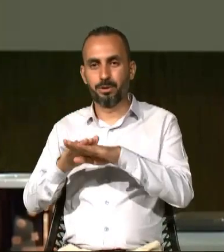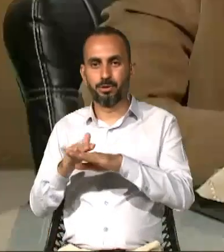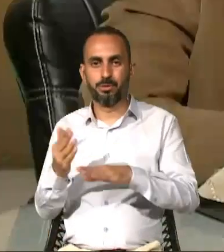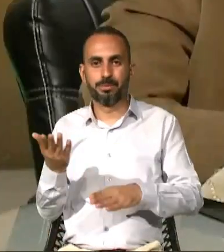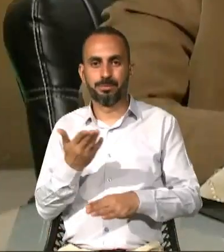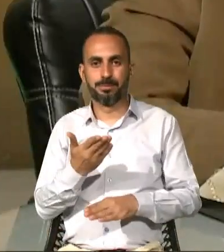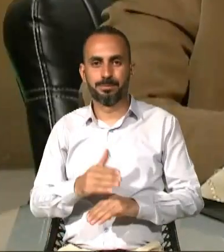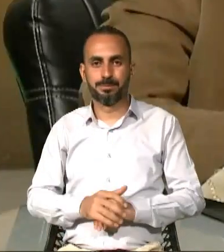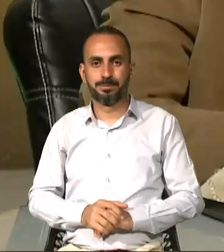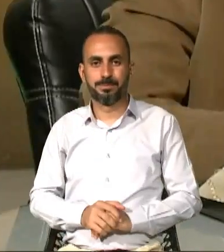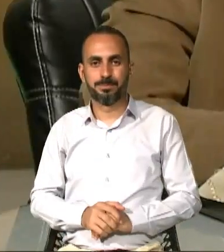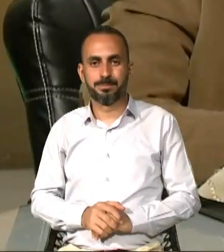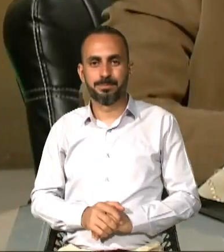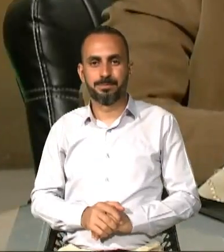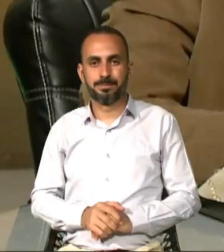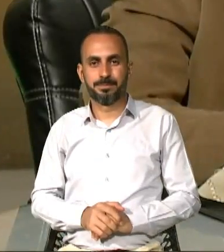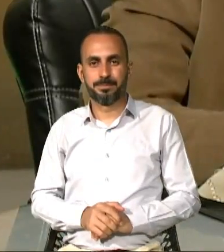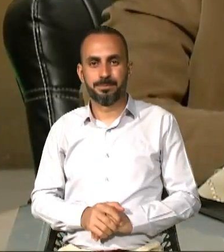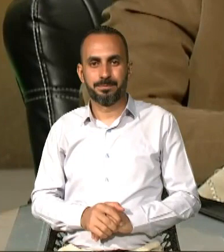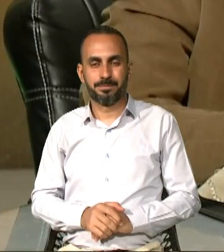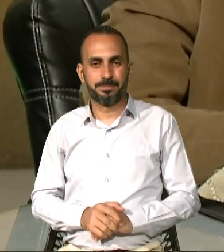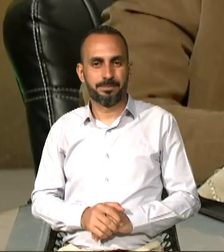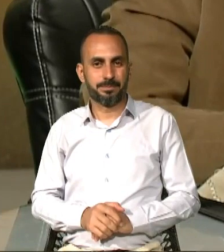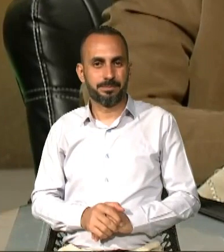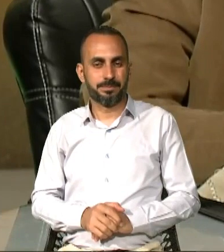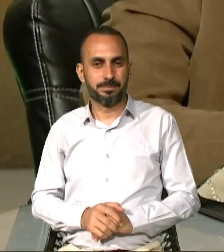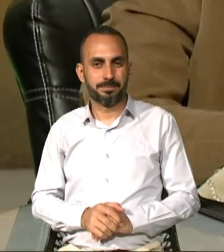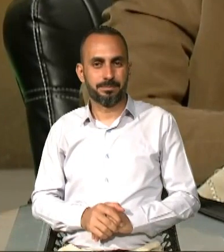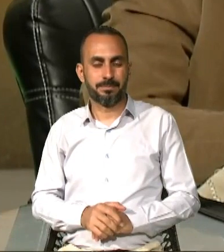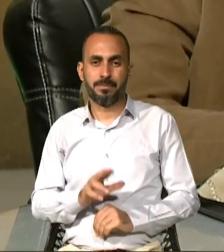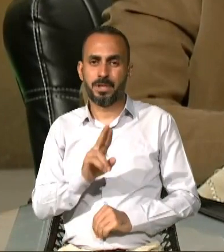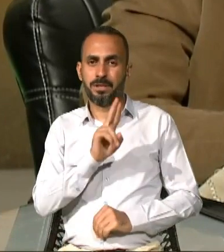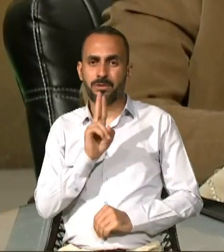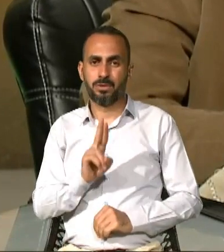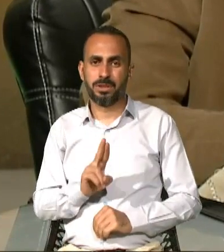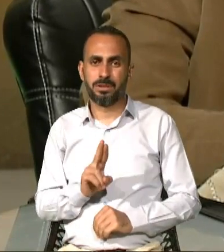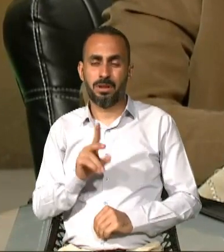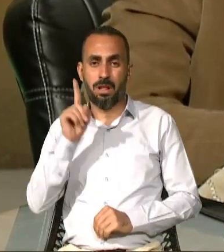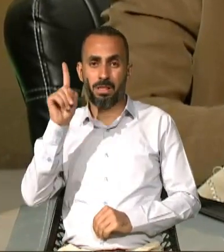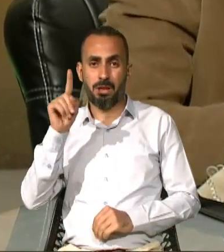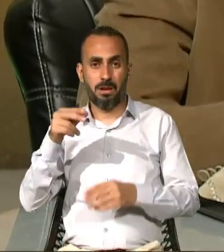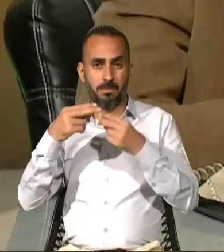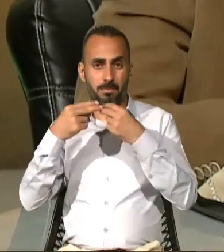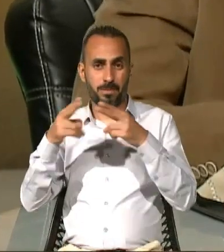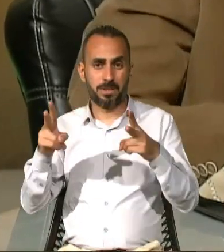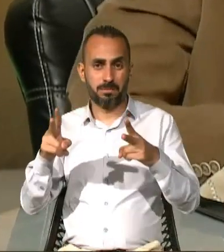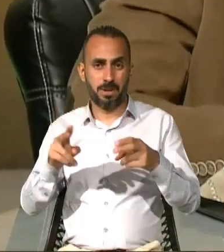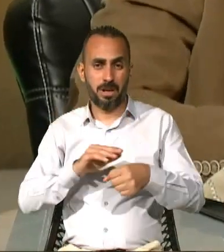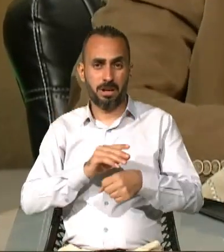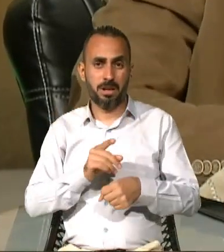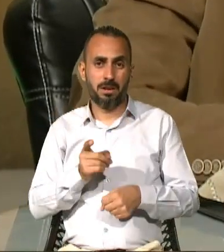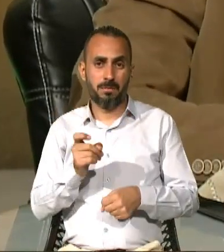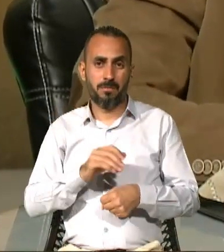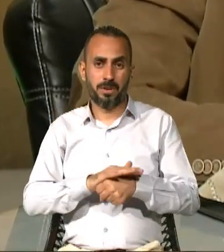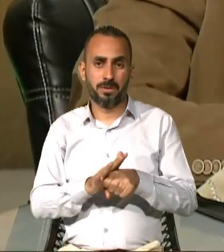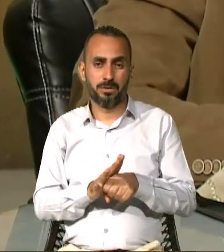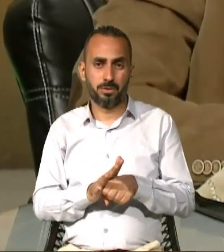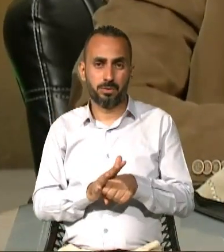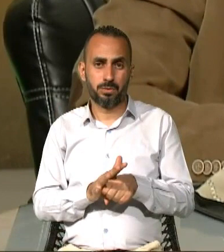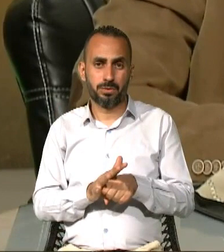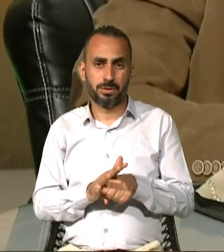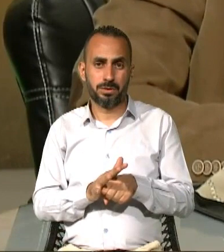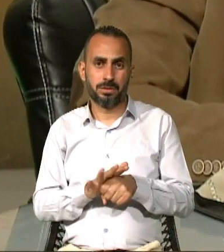اهلا بيك اهلا بيك يا اخويا. فعلا ربنا بيسمح بفيروس كورونا نقدر نقول ان ربنا